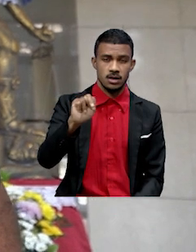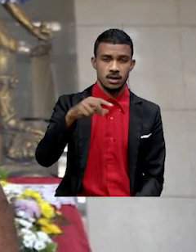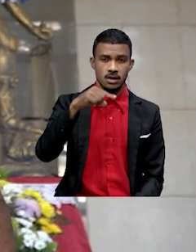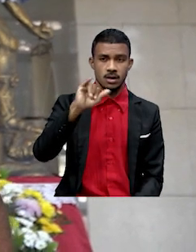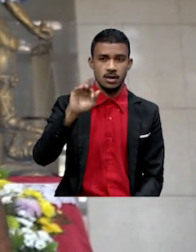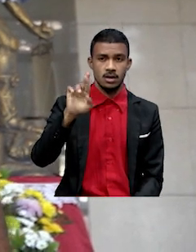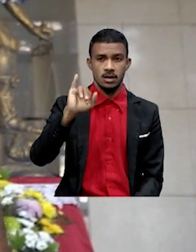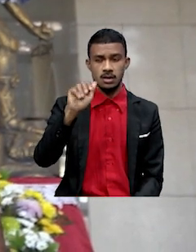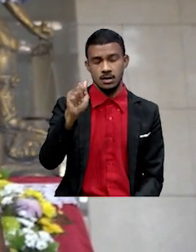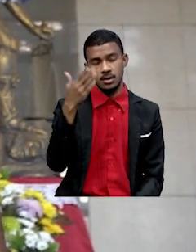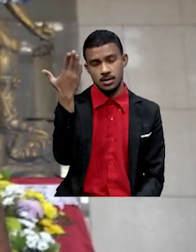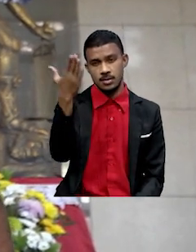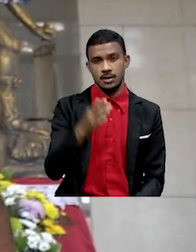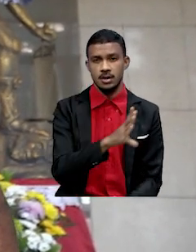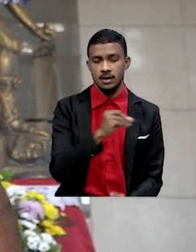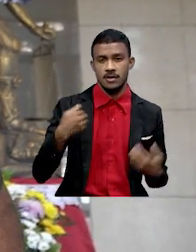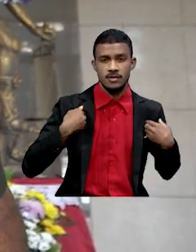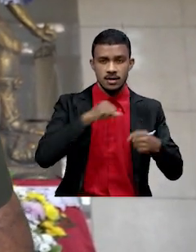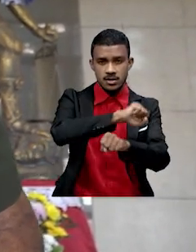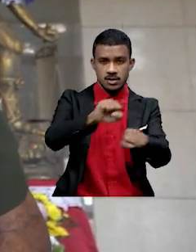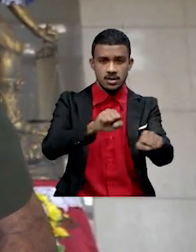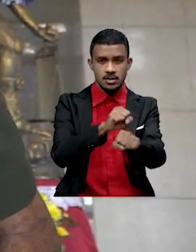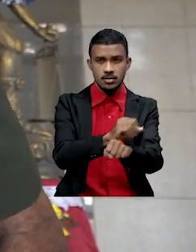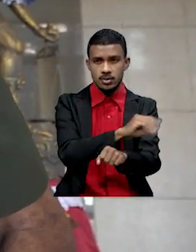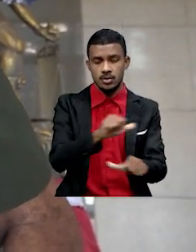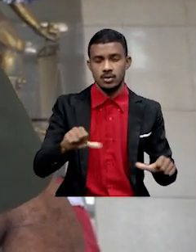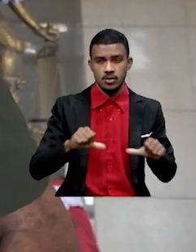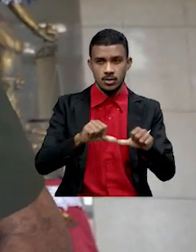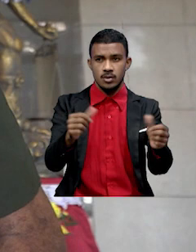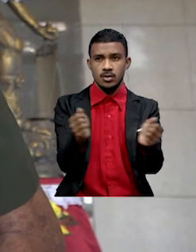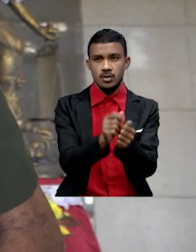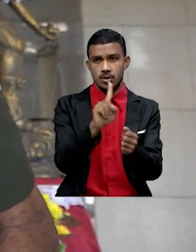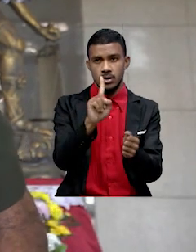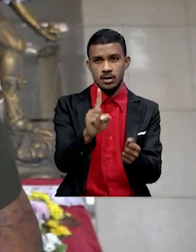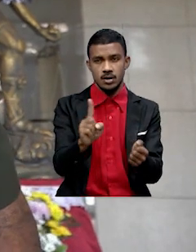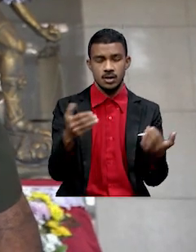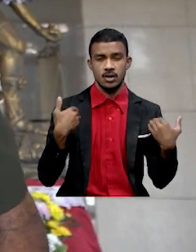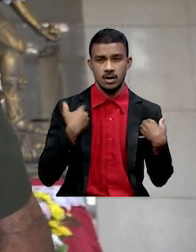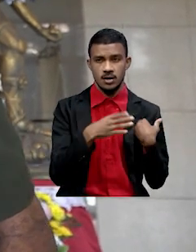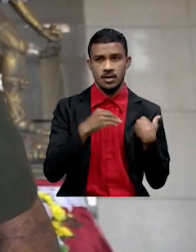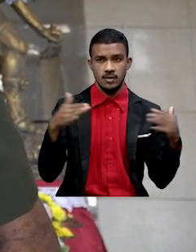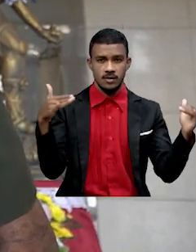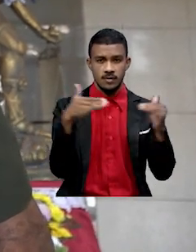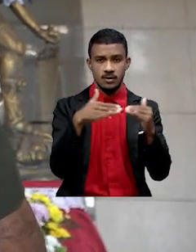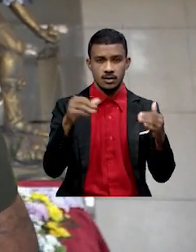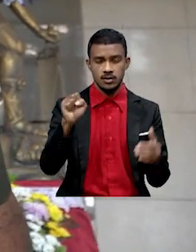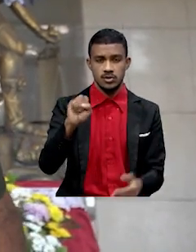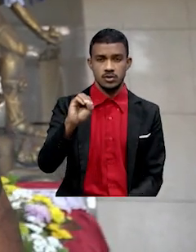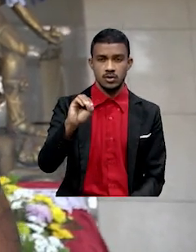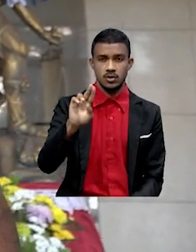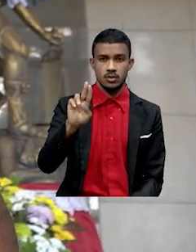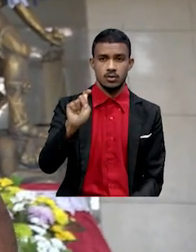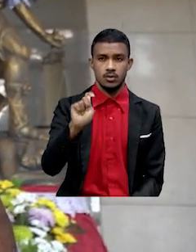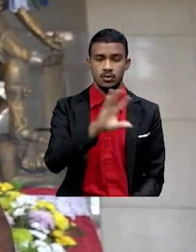Ya saya dan apa ya Singapura kontinua kita tak sungguh sebenarnya depois ya tu nak apa encontro short de entre de